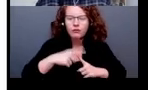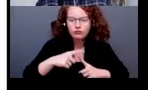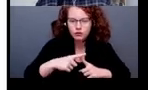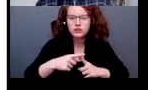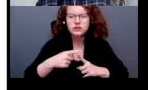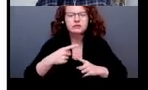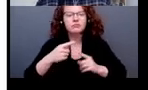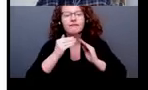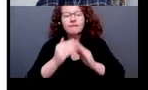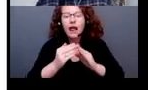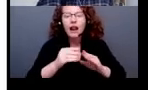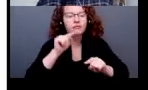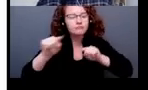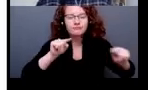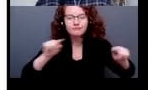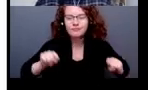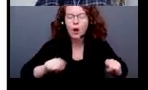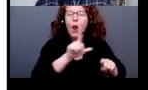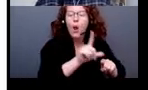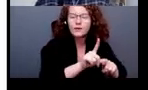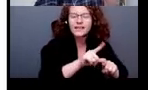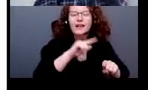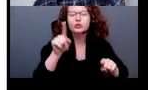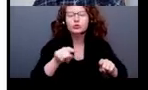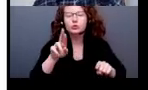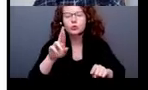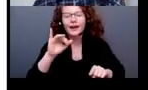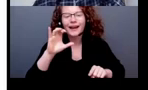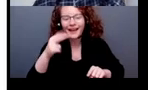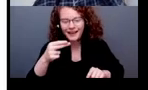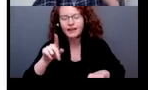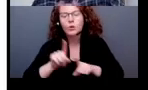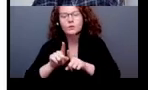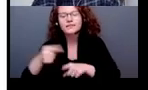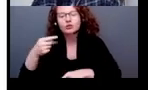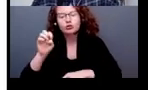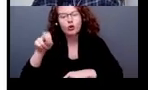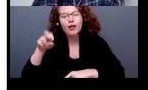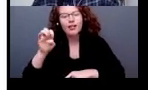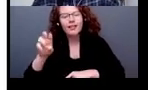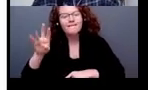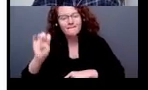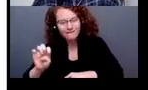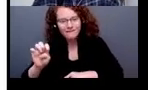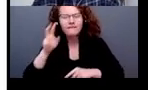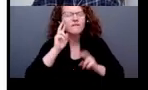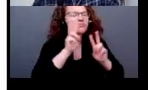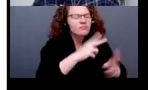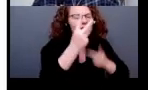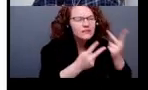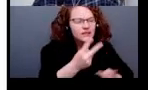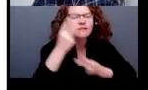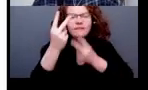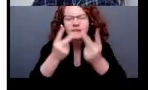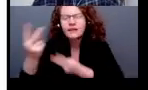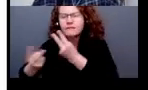villes, notamment Lausanne, Zurich et Genève, et également de regarder un petit peu ce qui se passait en ligne